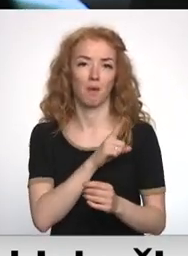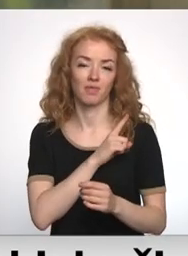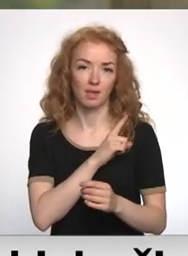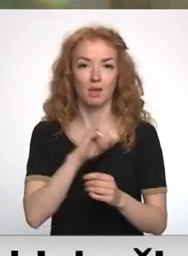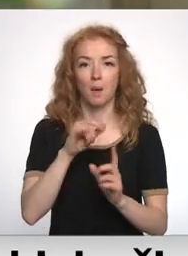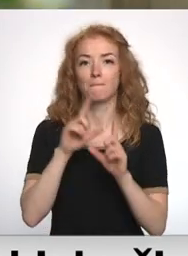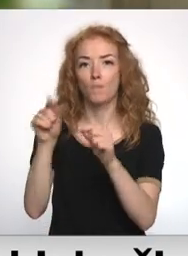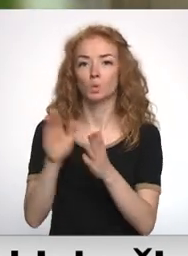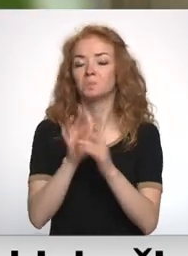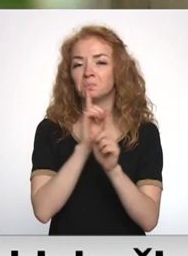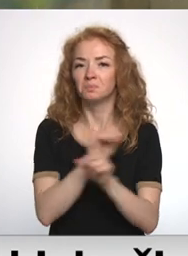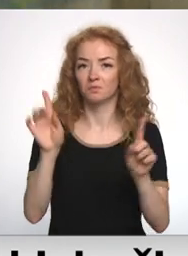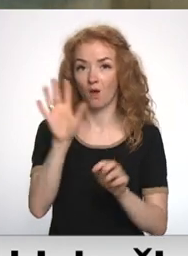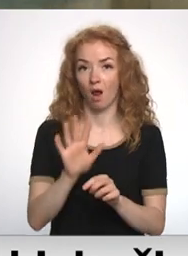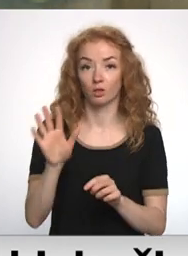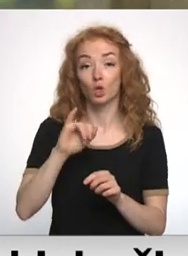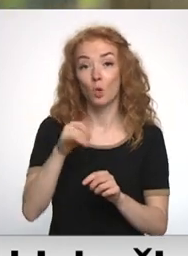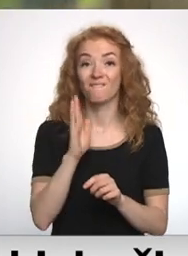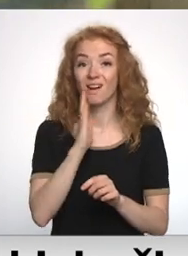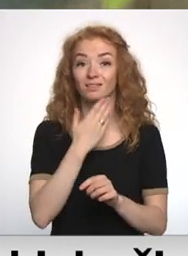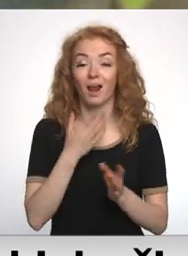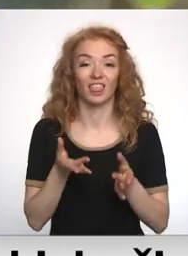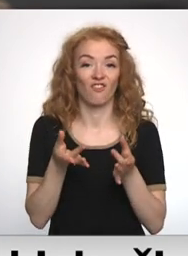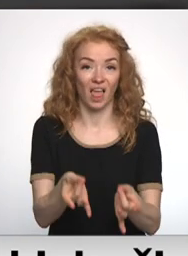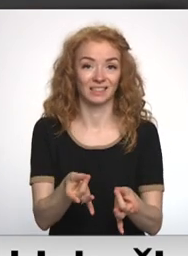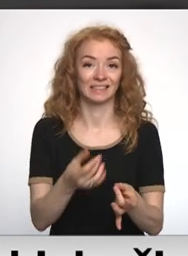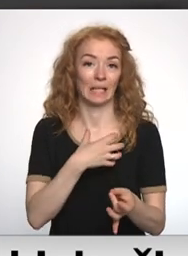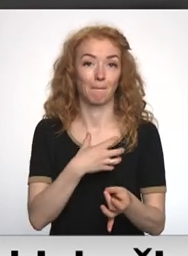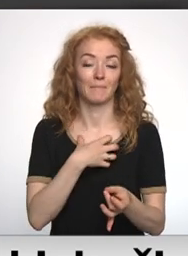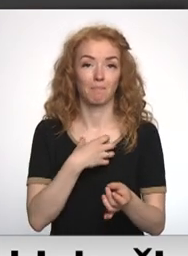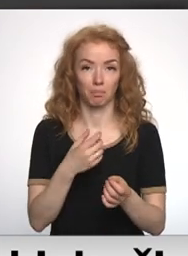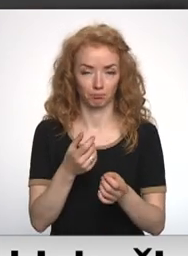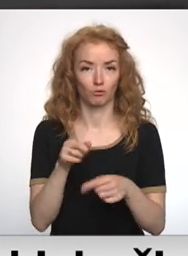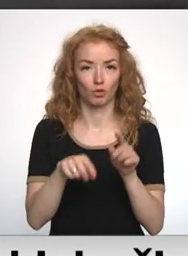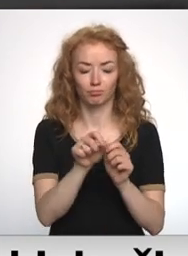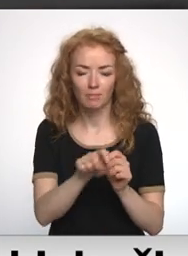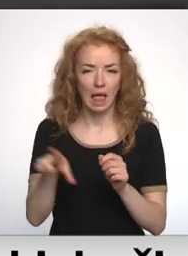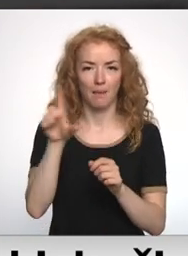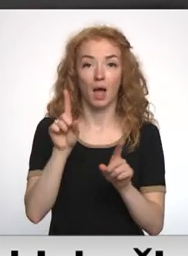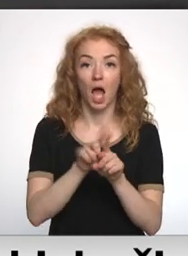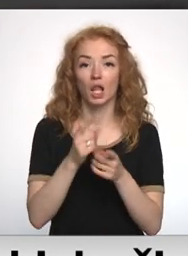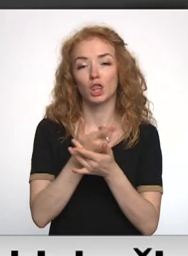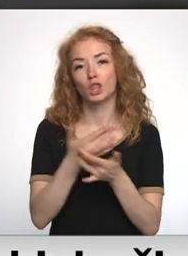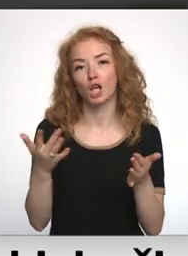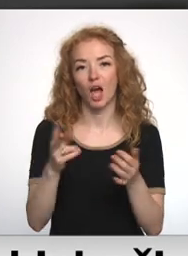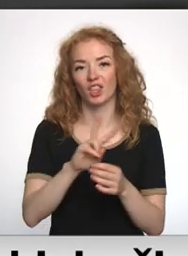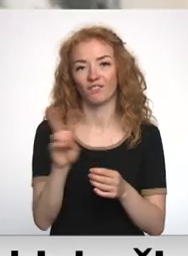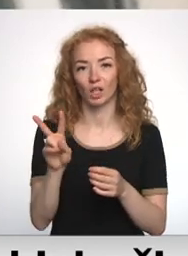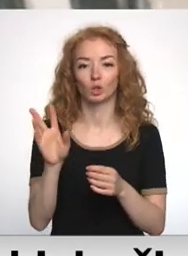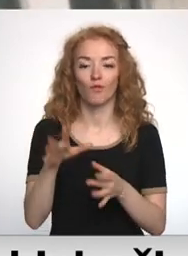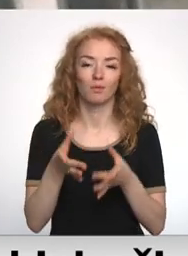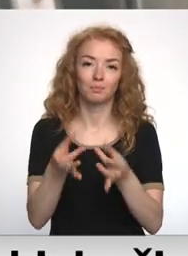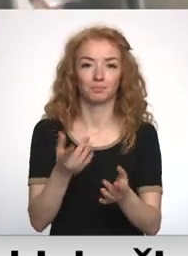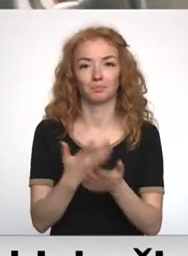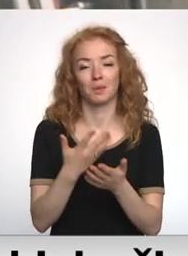eksotiskāku valstu labumus. Jo vasarā infekcijas slimības mēdz uzliesmot, tai skaitā dažādi enterovīrusi. Vīrusi, ko var saķert,